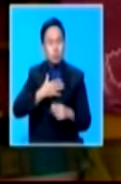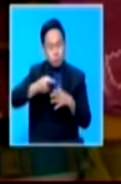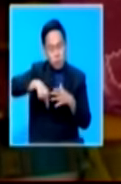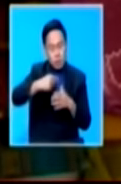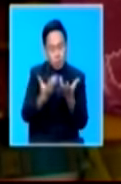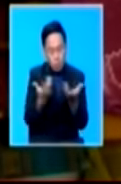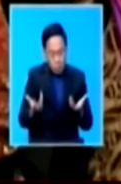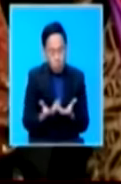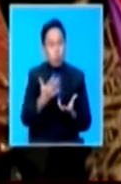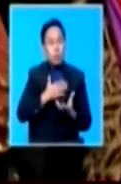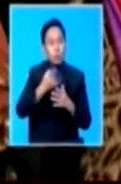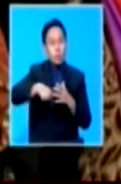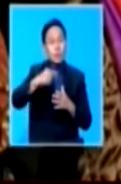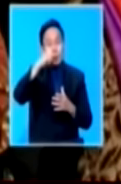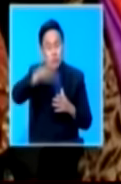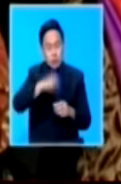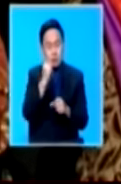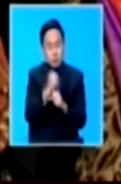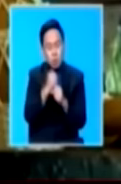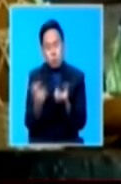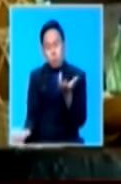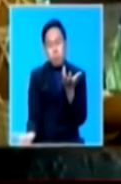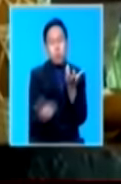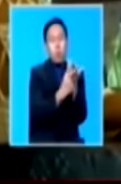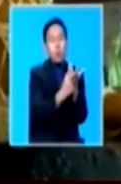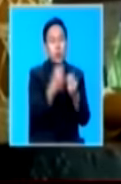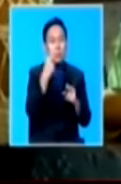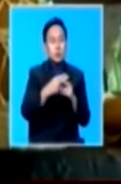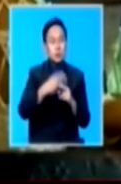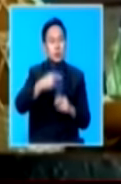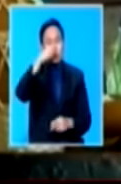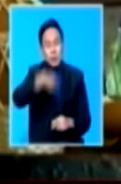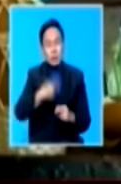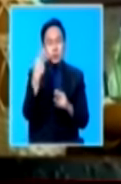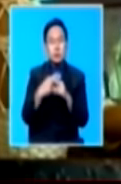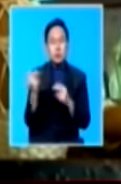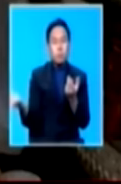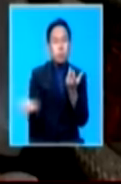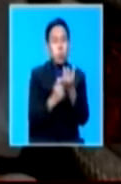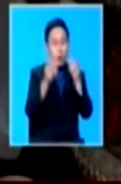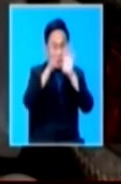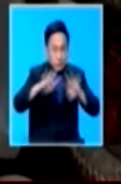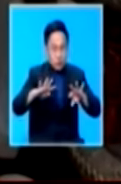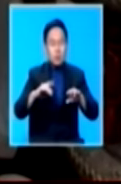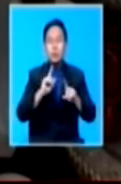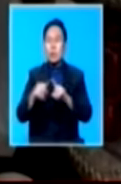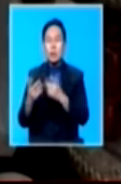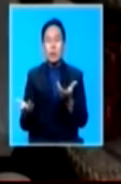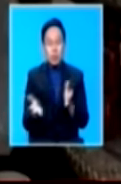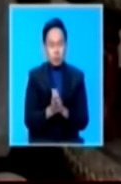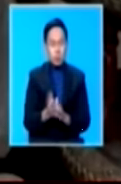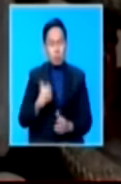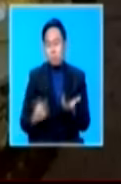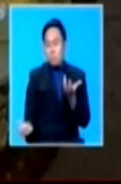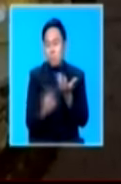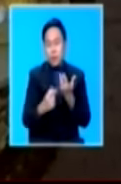ไปสร้างแบรนด์ของไม่ว่าจะเป็นแบรนด์ของอาเซียนแบรนด์ของสินค้าไทยที่เราเรียกว่า Made in Thailand ต่อไ